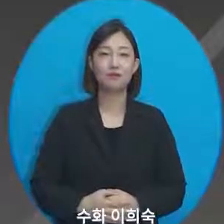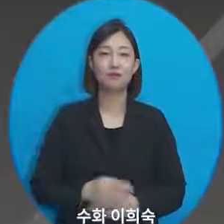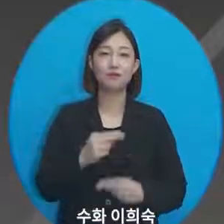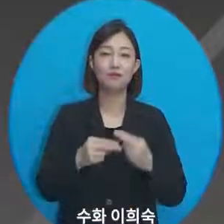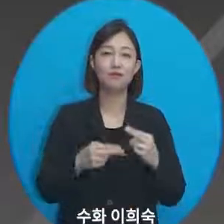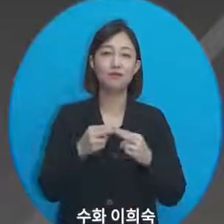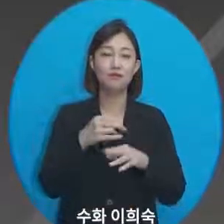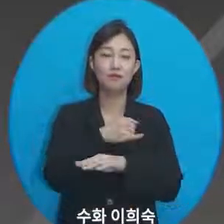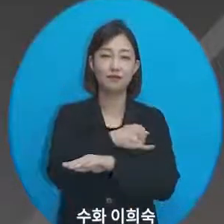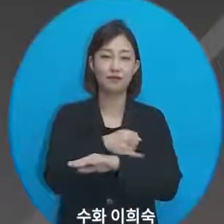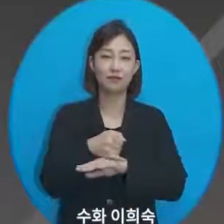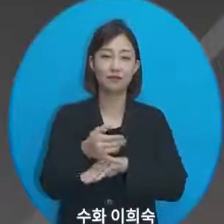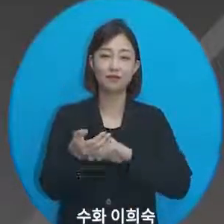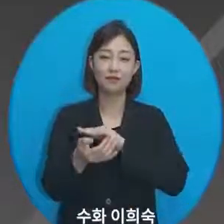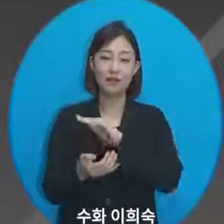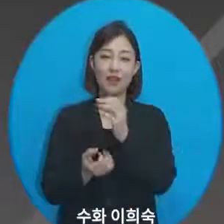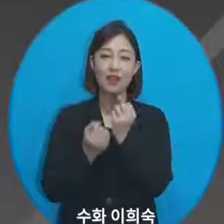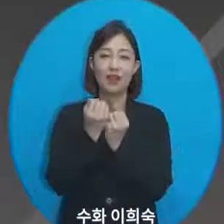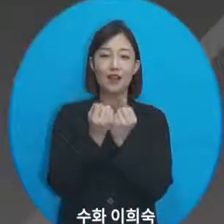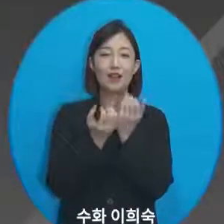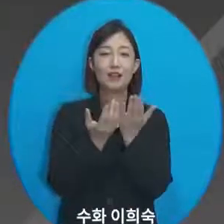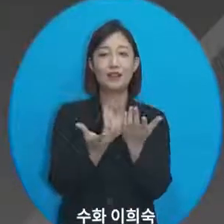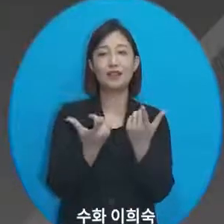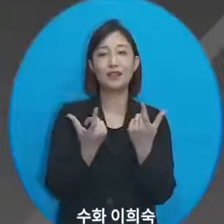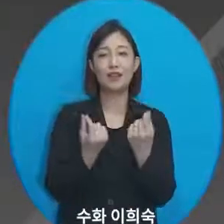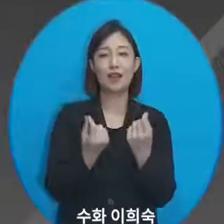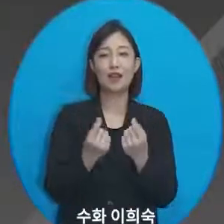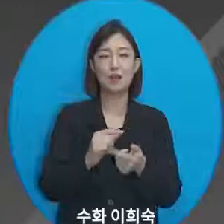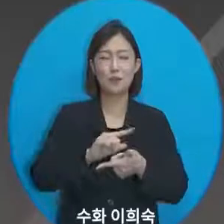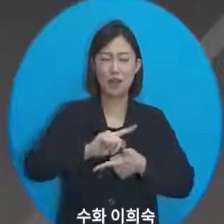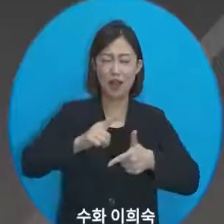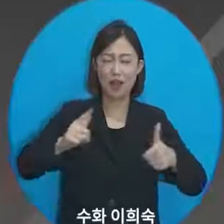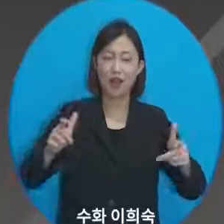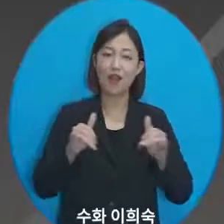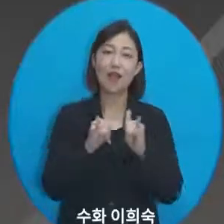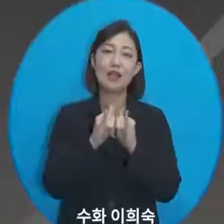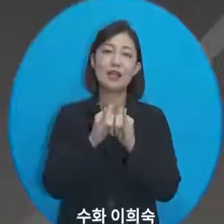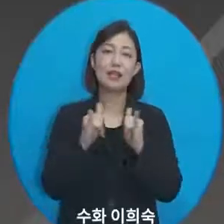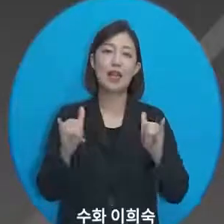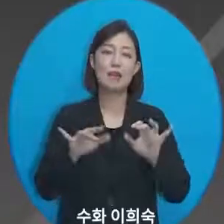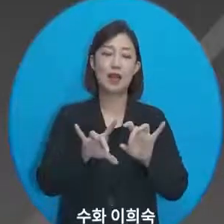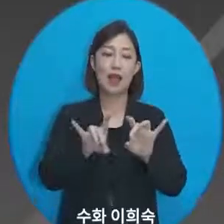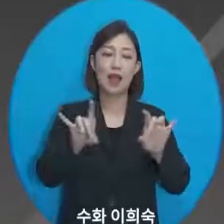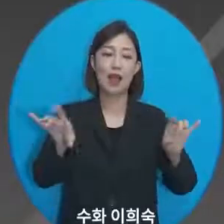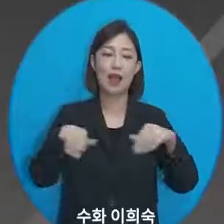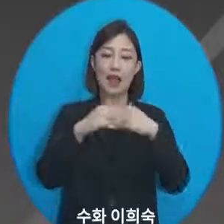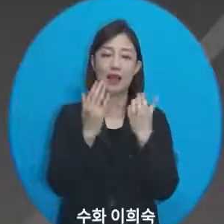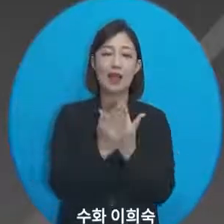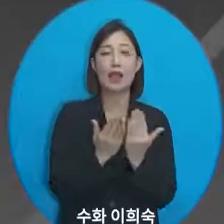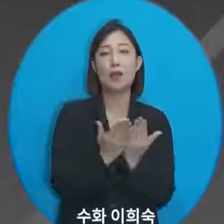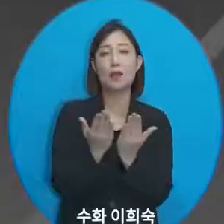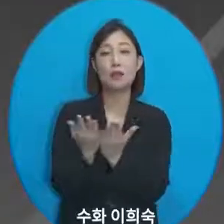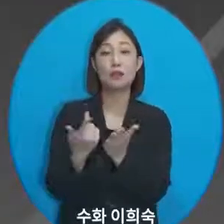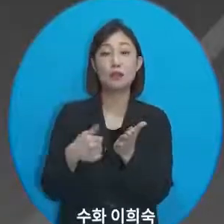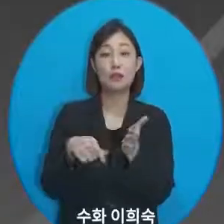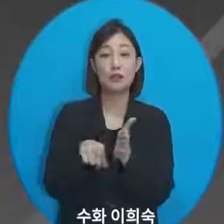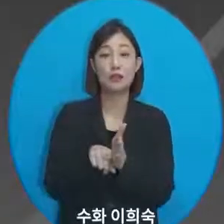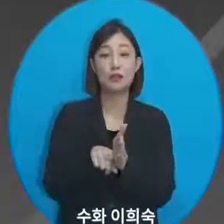유니버셜 디자인은 앞에서 말씀드린 대로 다양한 사용자들을 고려한 내용인데 그 중에서도